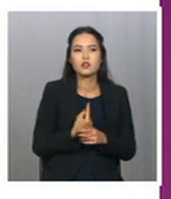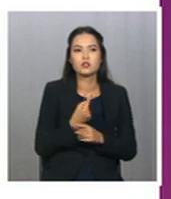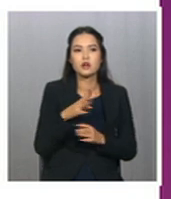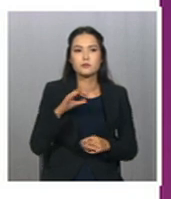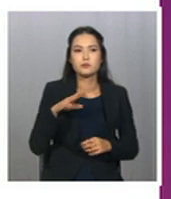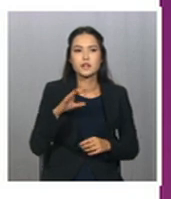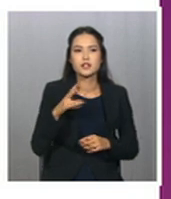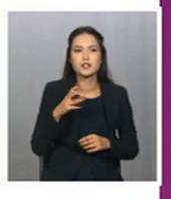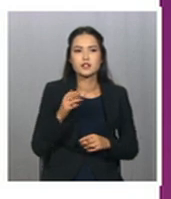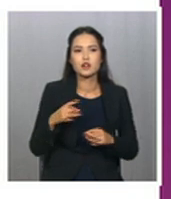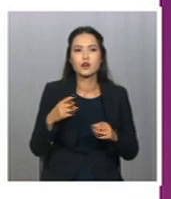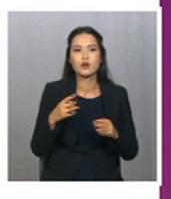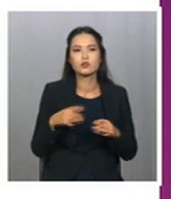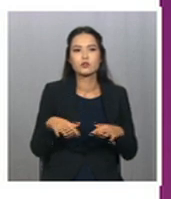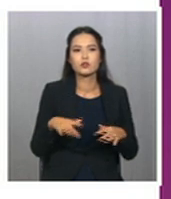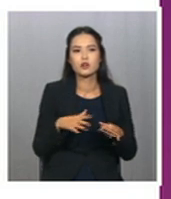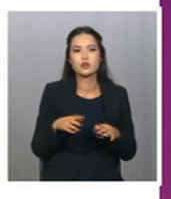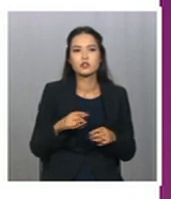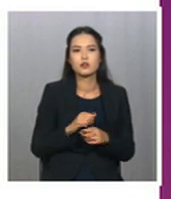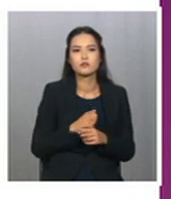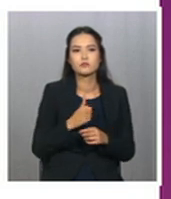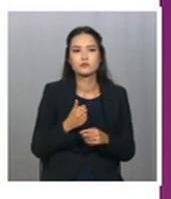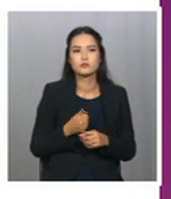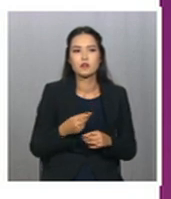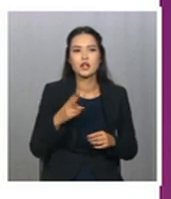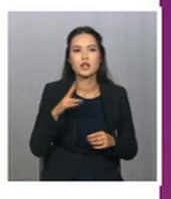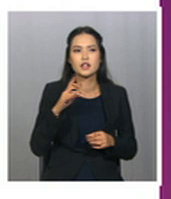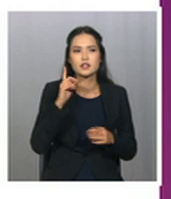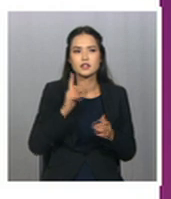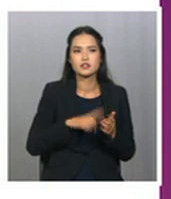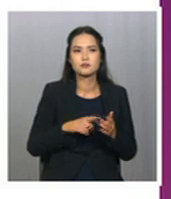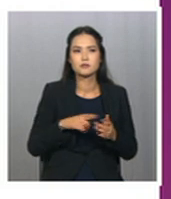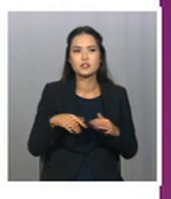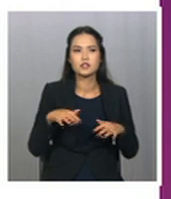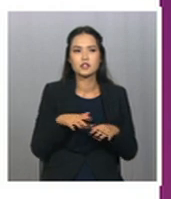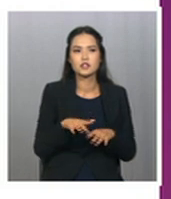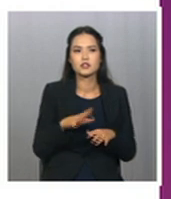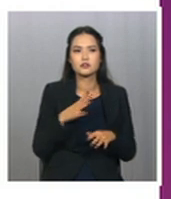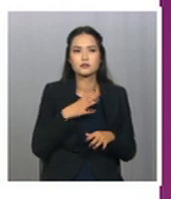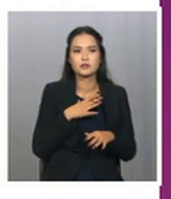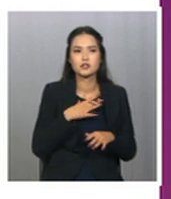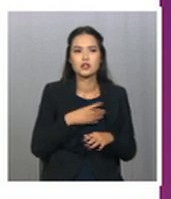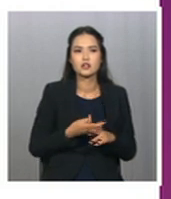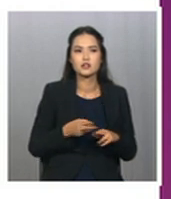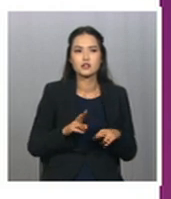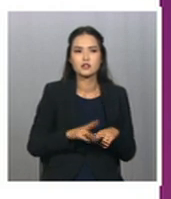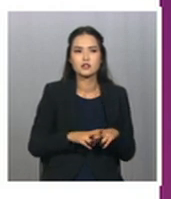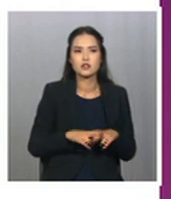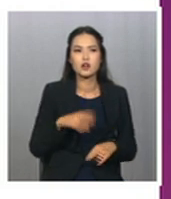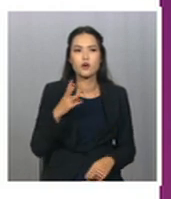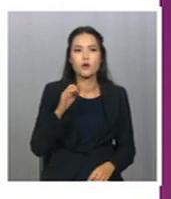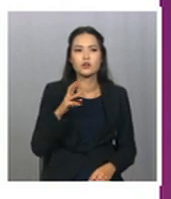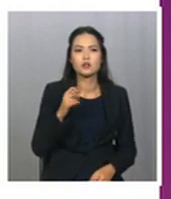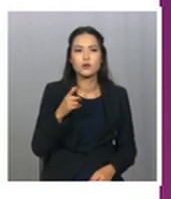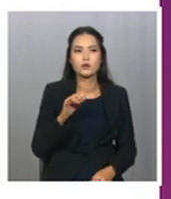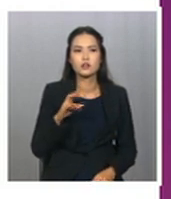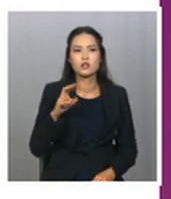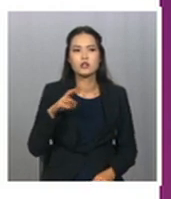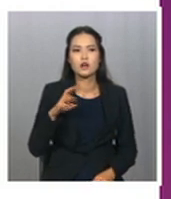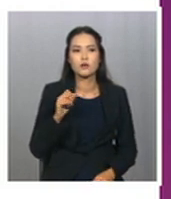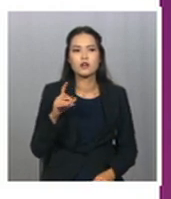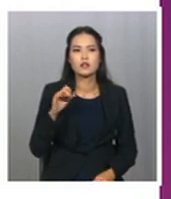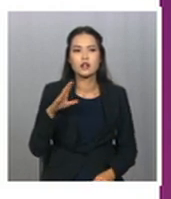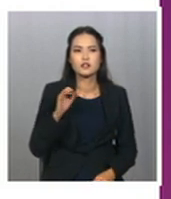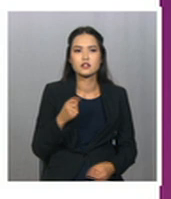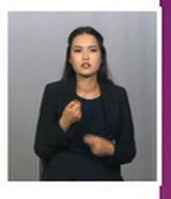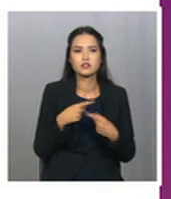петиция жолдаулардың бастамашылары дін қызметкерлері болды. Шаймерден Қосшығұлы, Науан Хазірет тағы